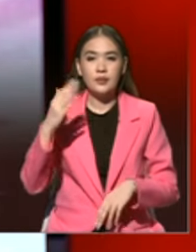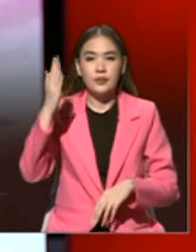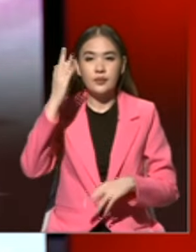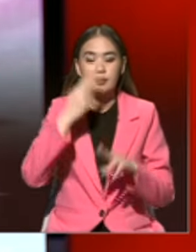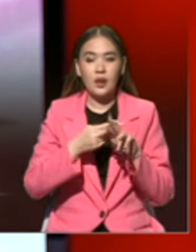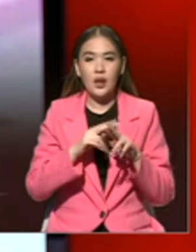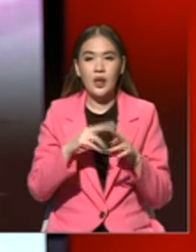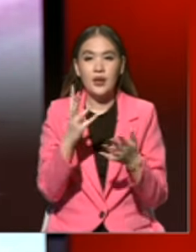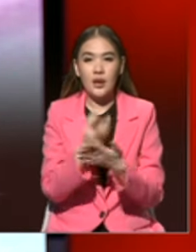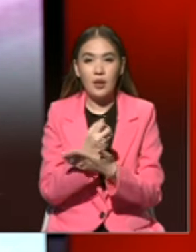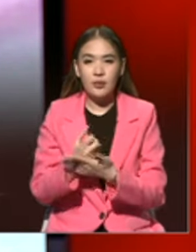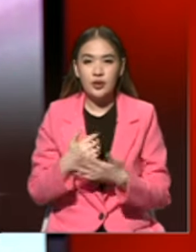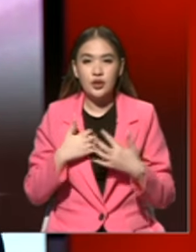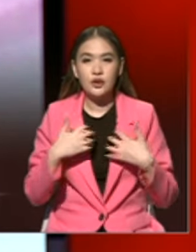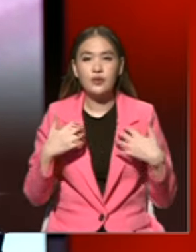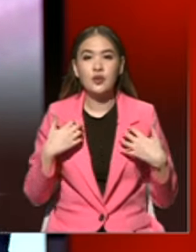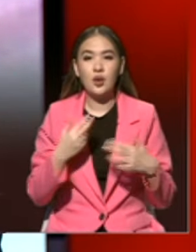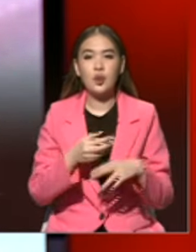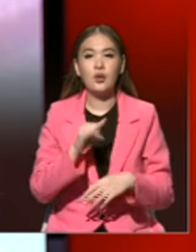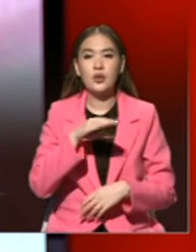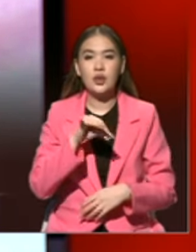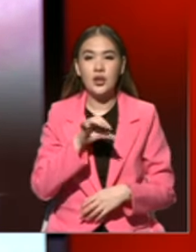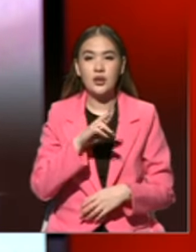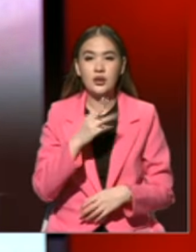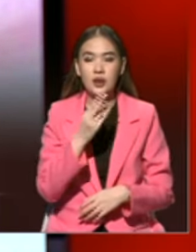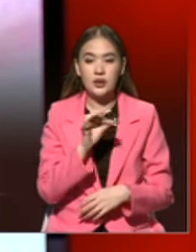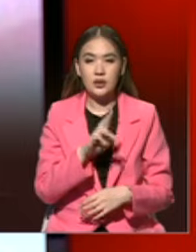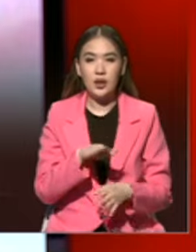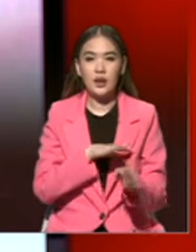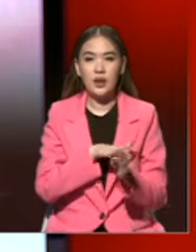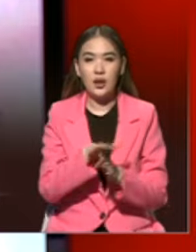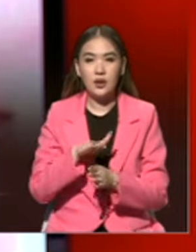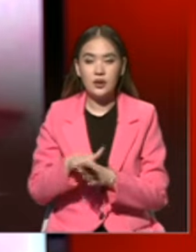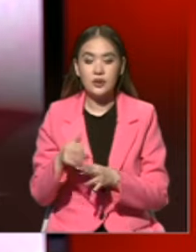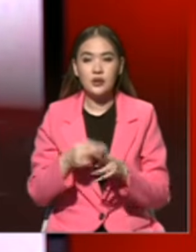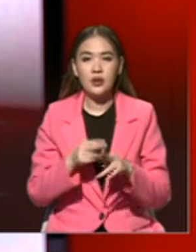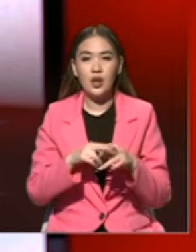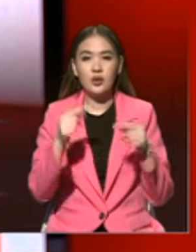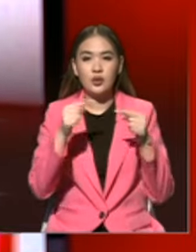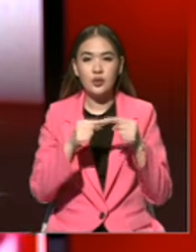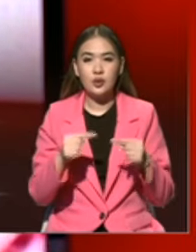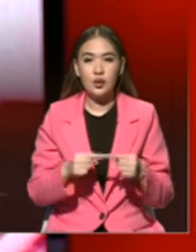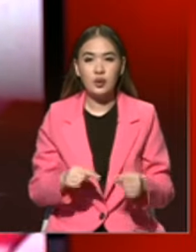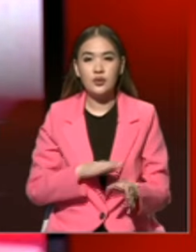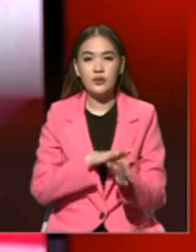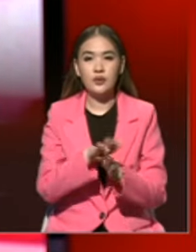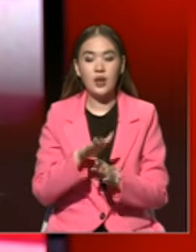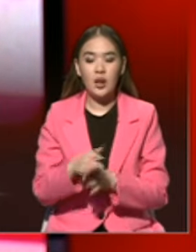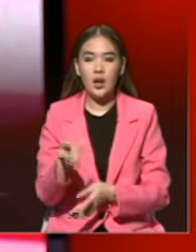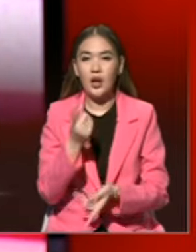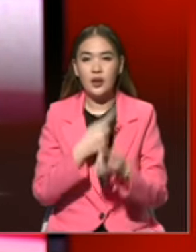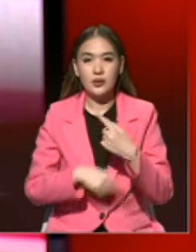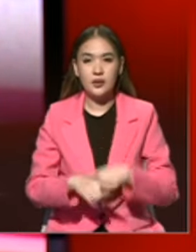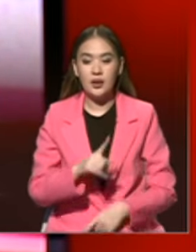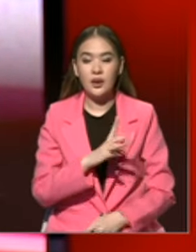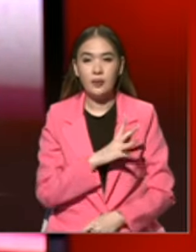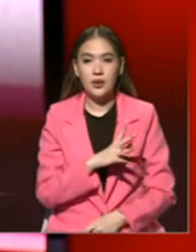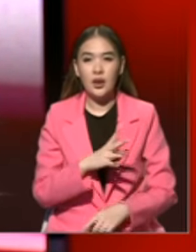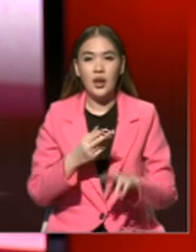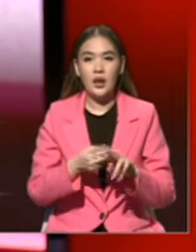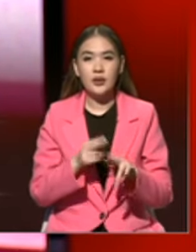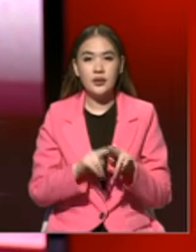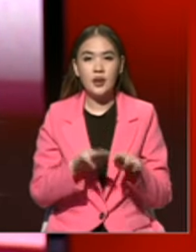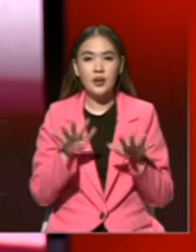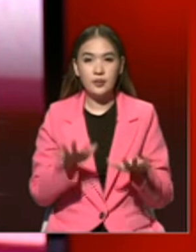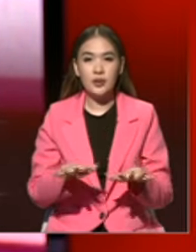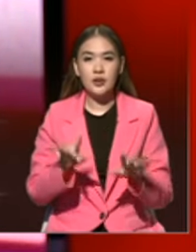жаңағы табылған мал бар. Утилизация жасаған бар, анықталып, дәйектеліп, нақтыланған мәліметтер қайттан жаңартылып жатыр. Енді бұл жерде айта